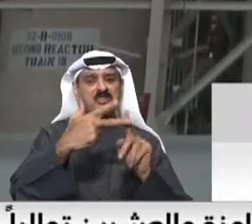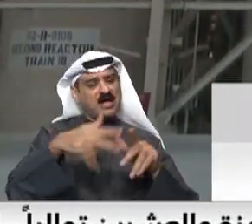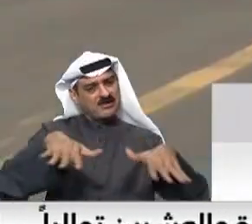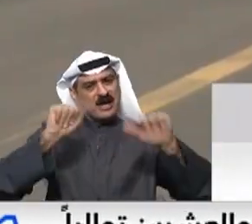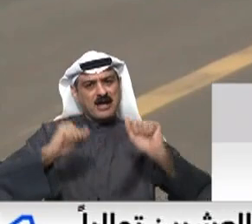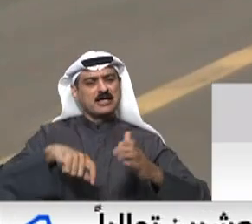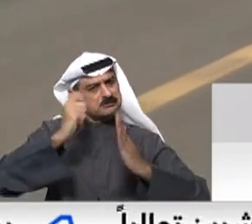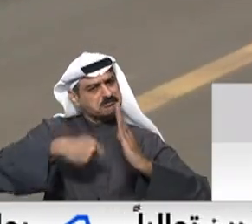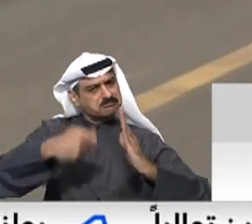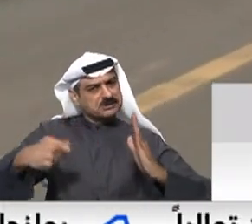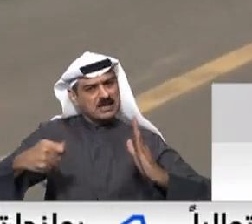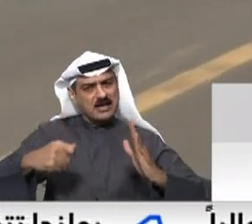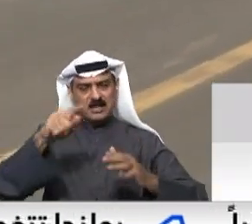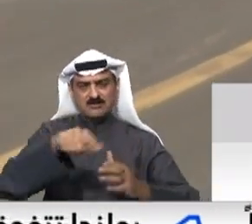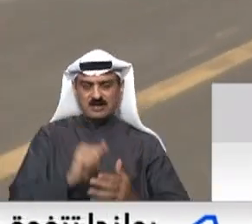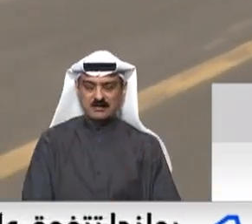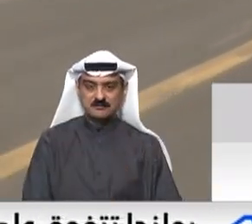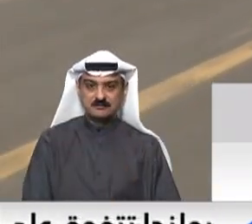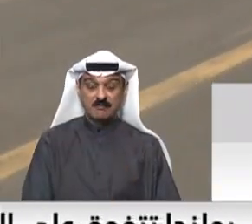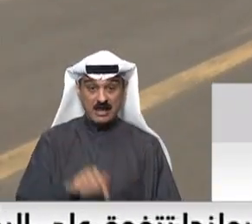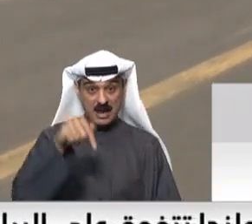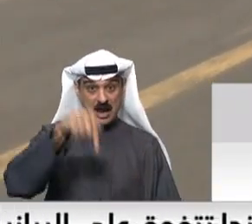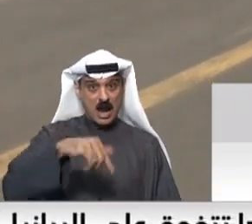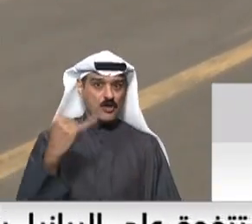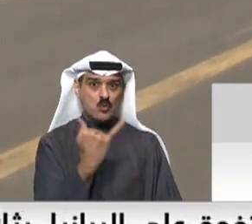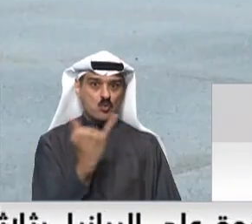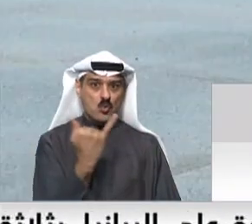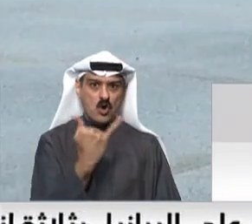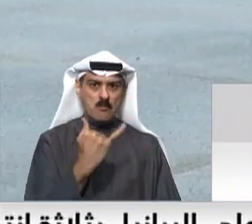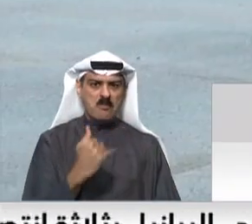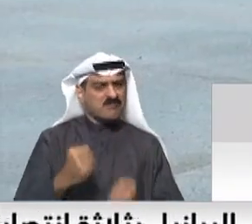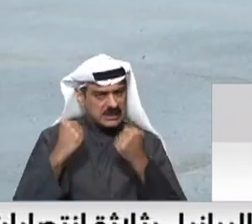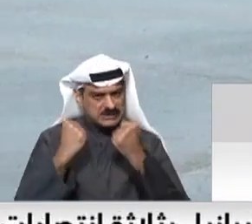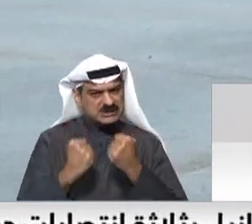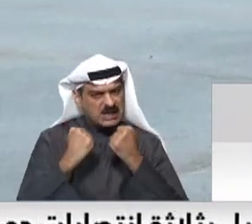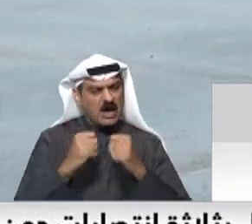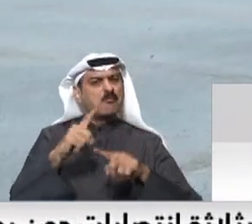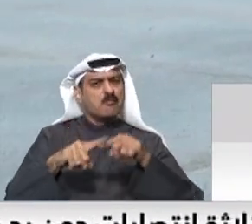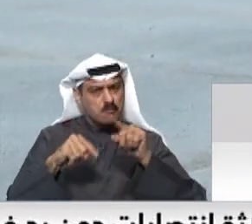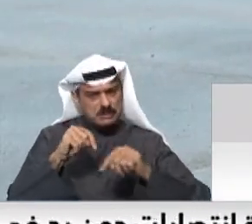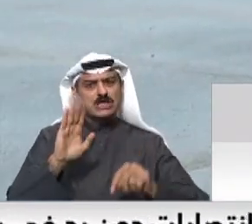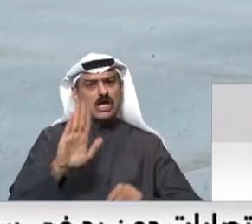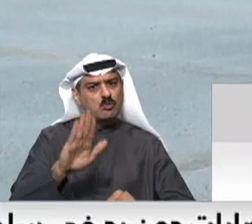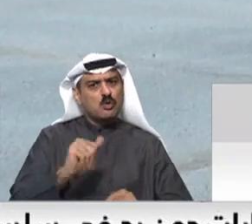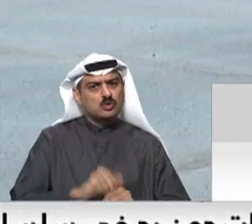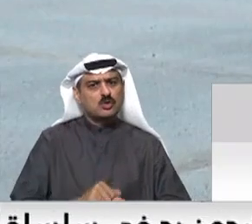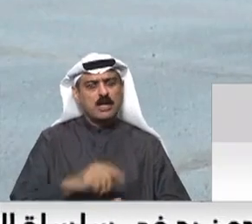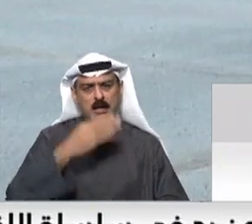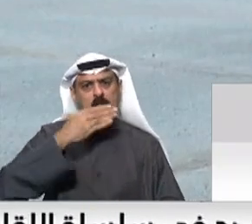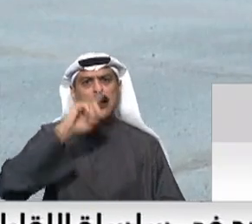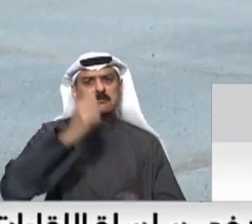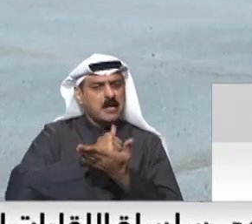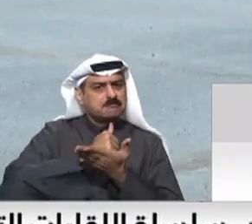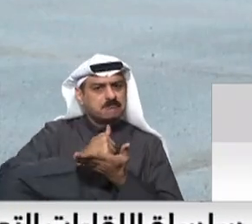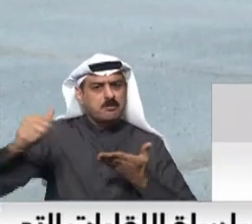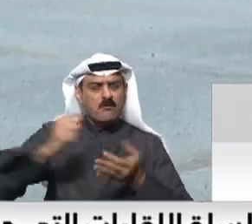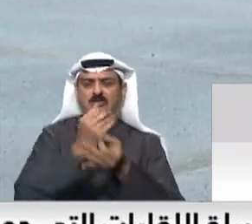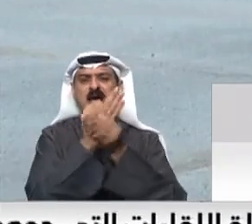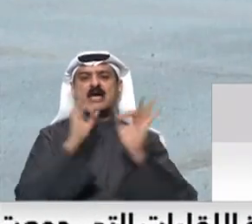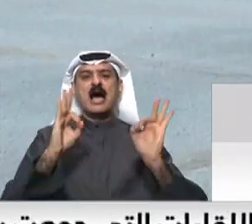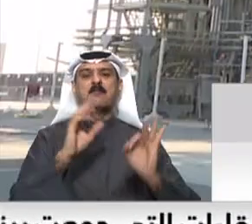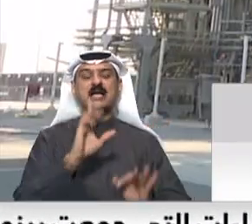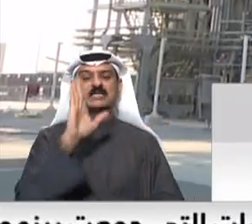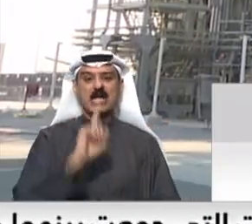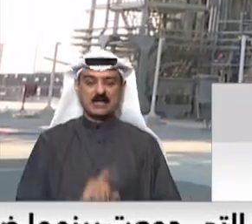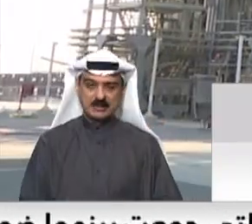أعتقد يعني المرحلة هذه كانت فيها صعوبات كثيرة، لكن الحمد لله تخطيناها ووصلنا للإنجاز